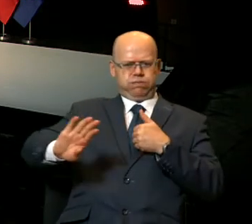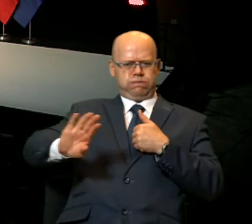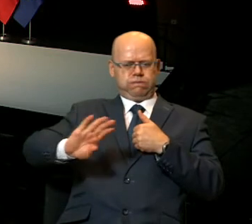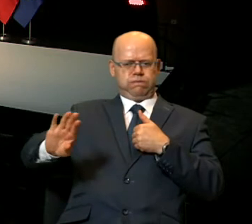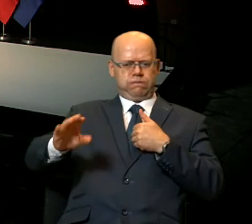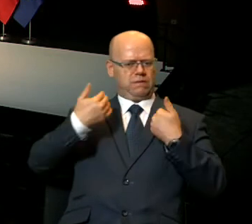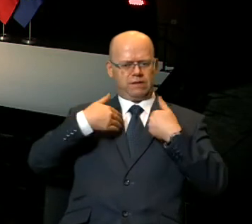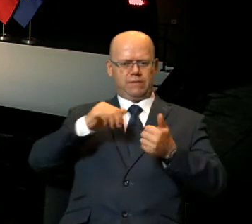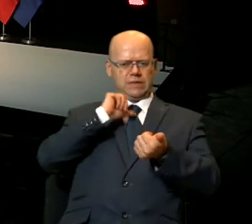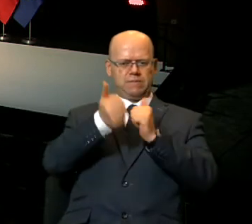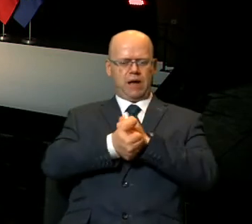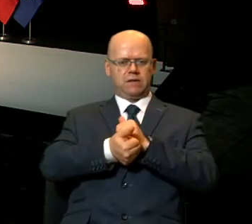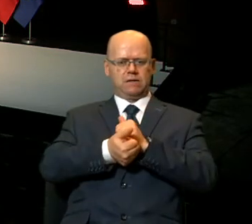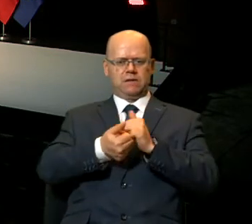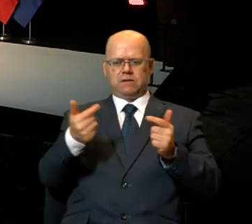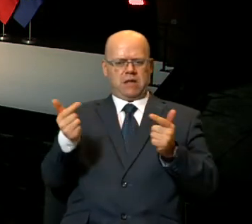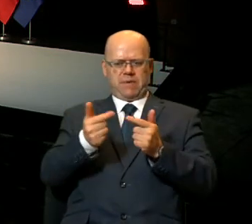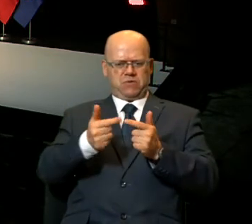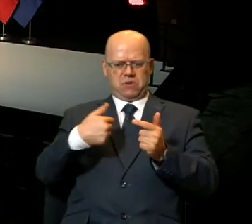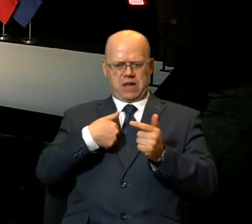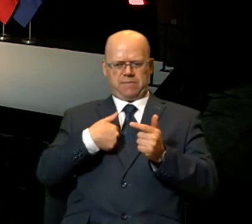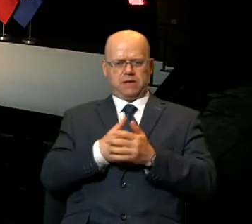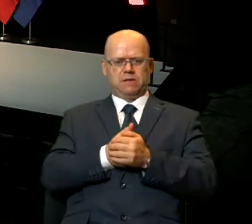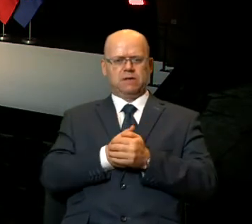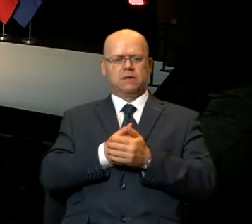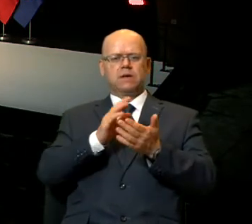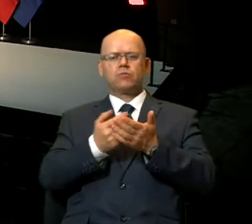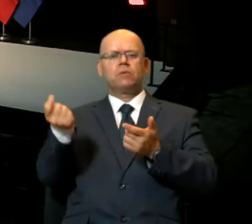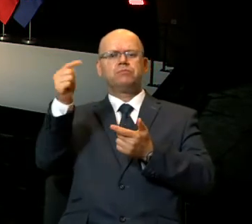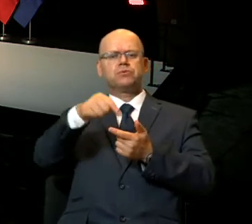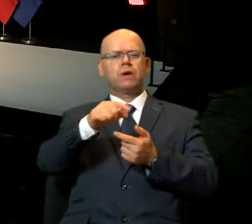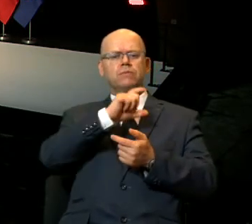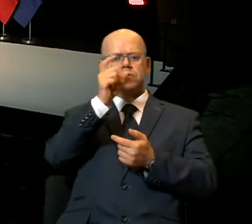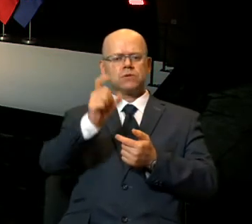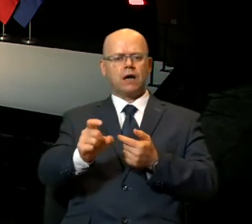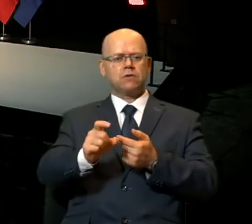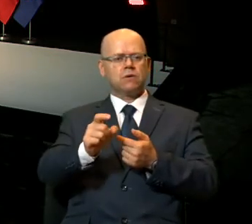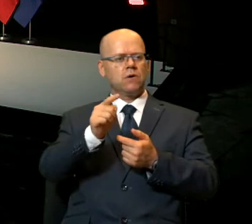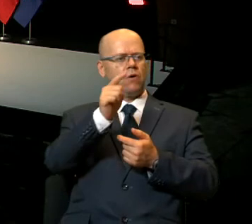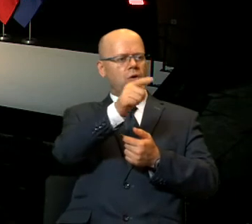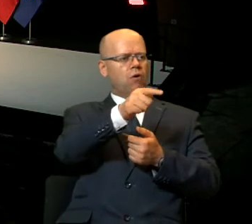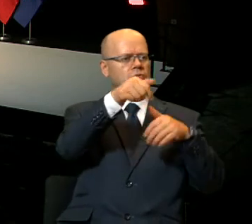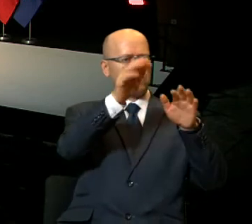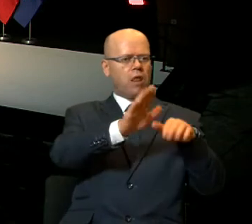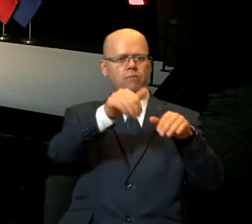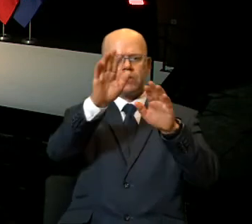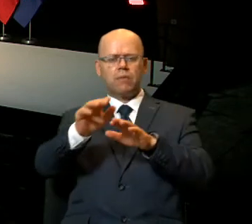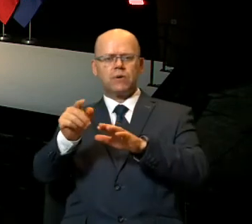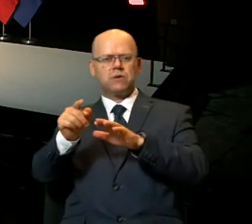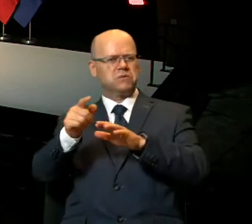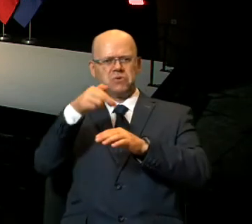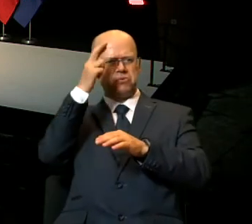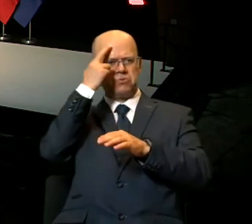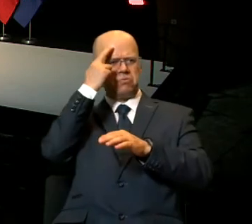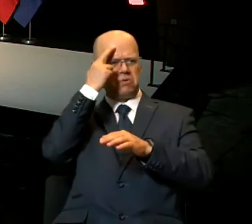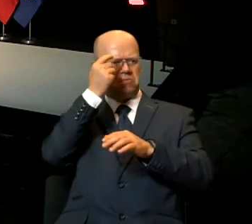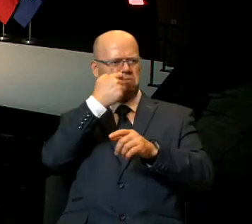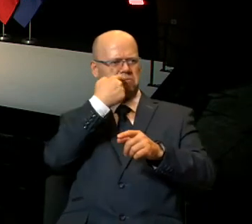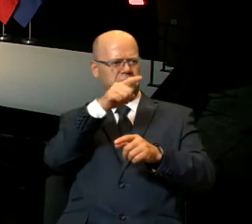że nie jest to już ten świat. Przybywamy do miasta jak Gdańsk i myślimy, a te sklepy, nie rozumiem